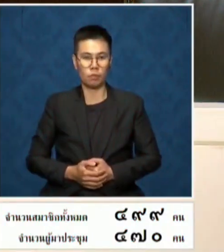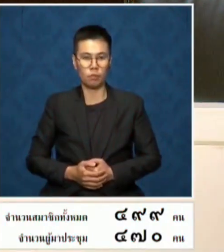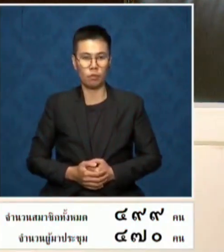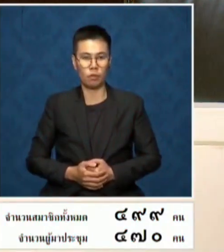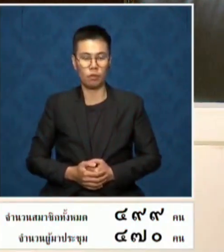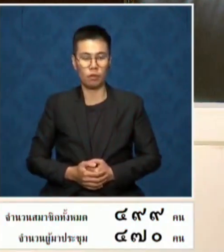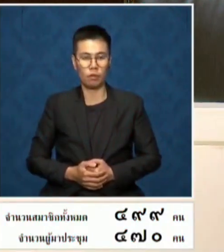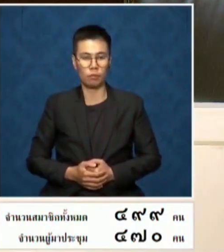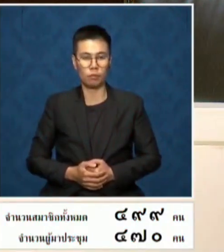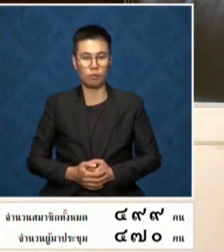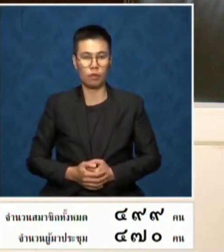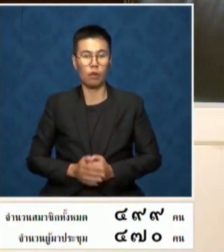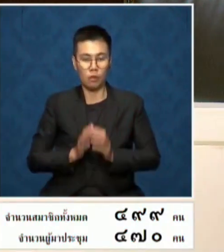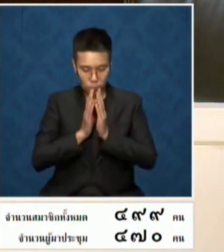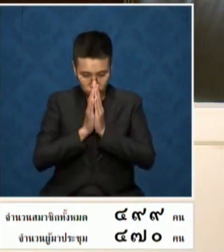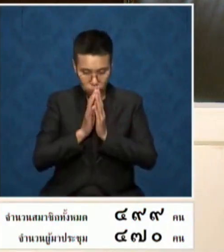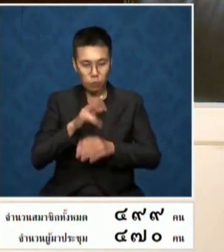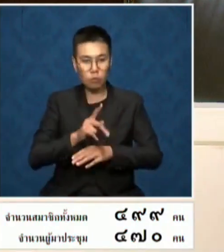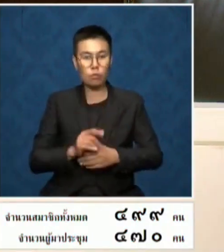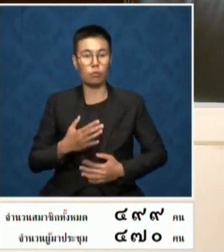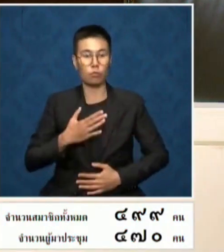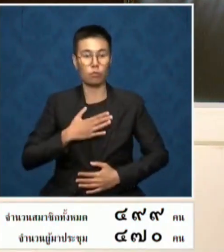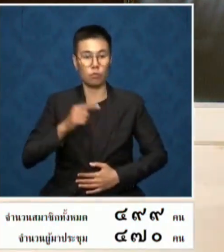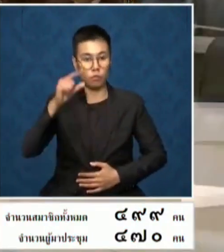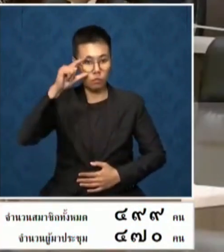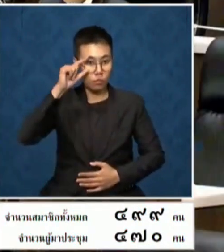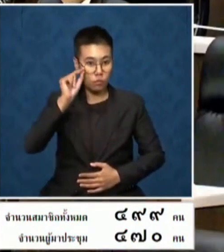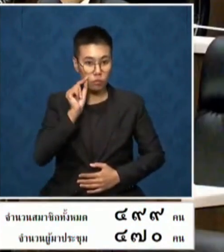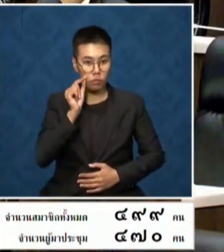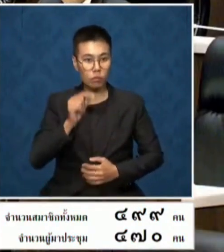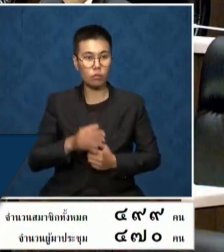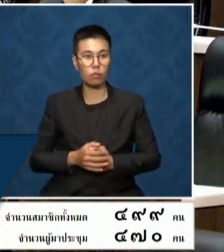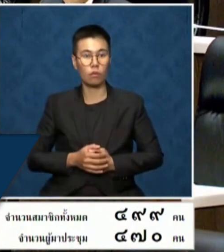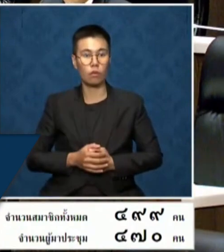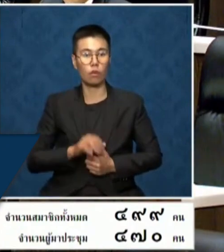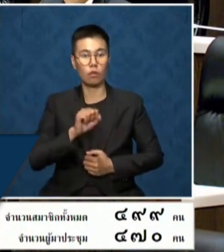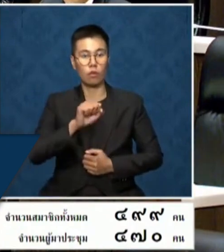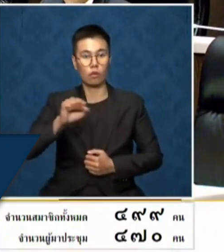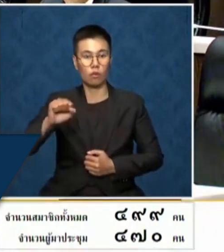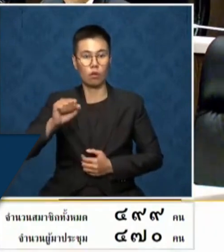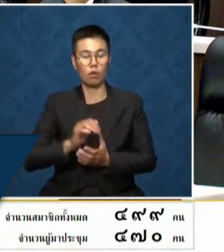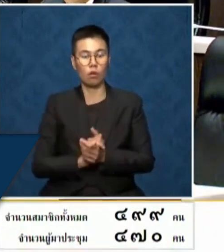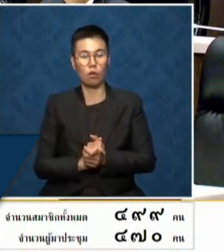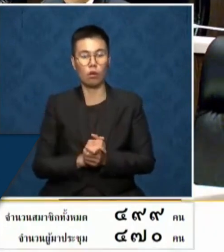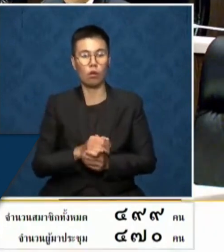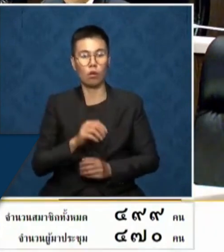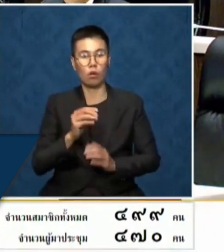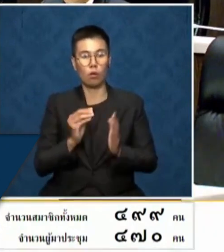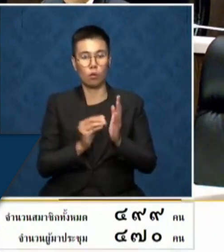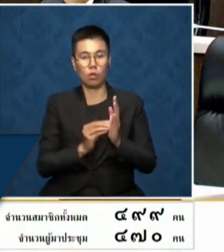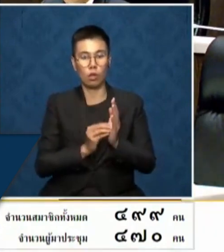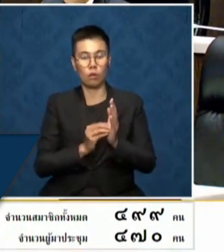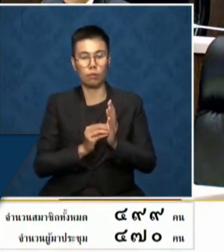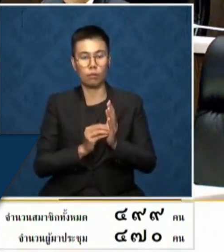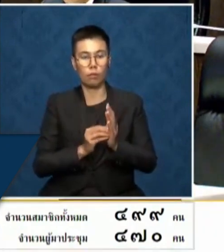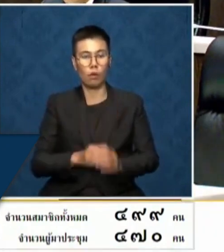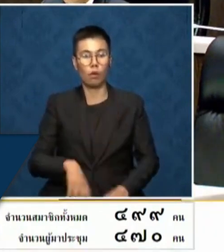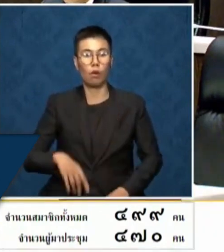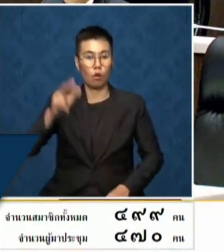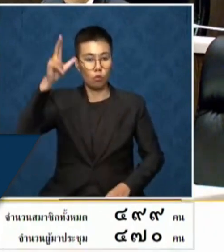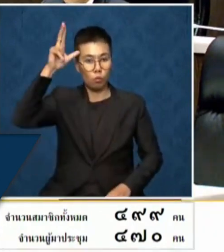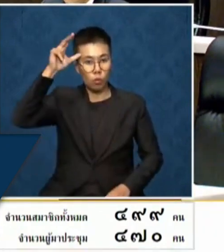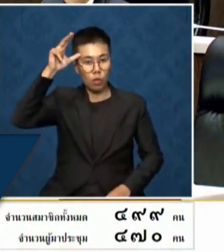ท่านประธานที่เคารพกระผมนายท่าพิภพลิ้มจิตกรผู้แทนราษฎรแบบแบ่งเขตกรุงเทพมหานครธนบุรีครองสา